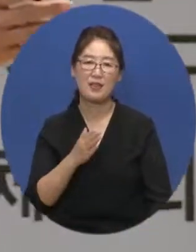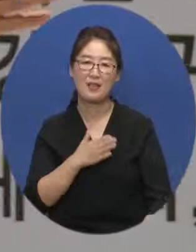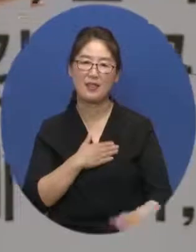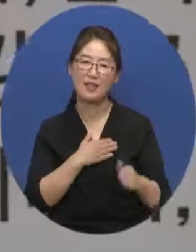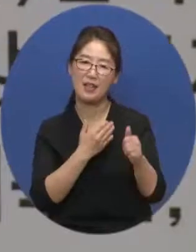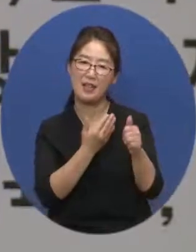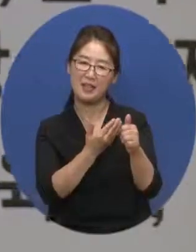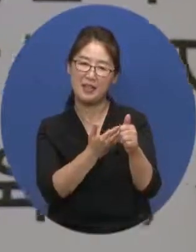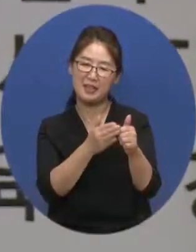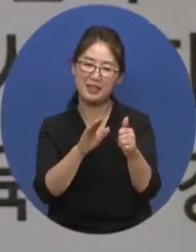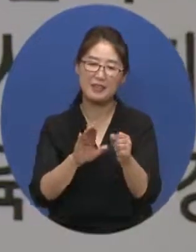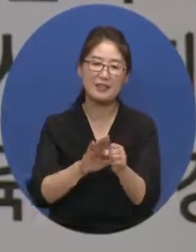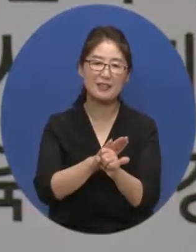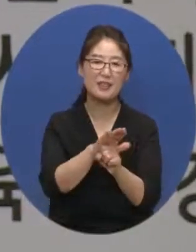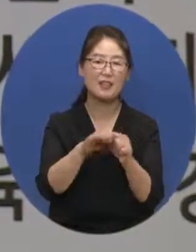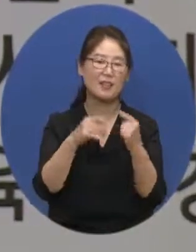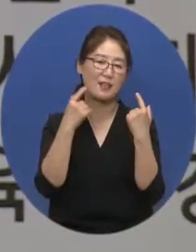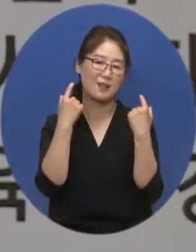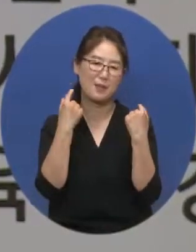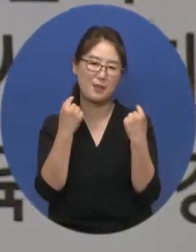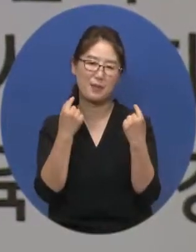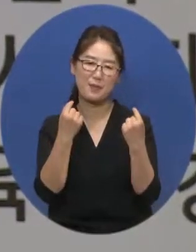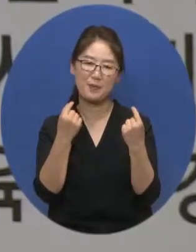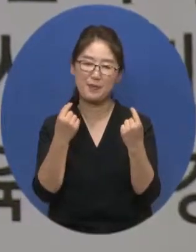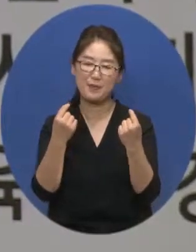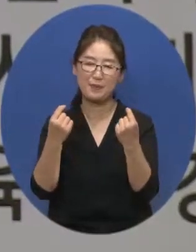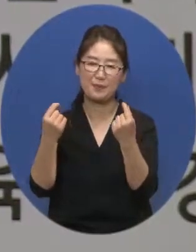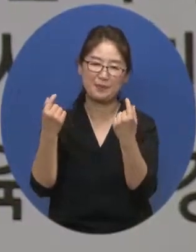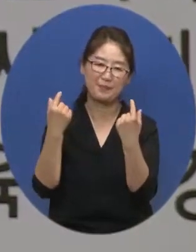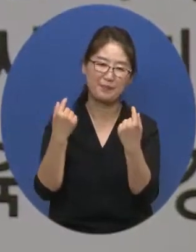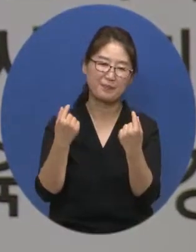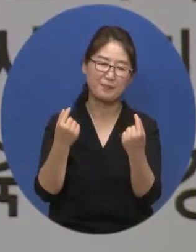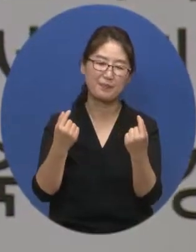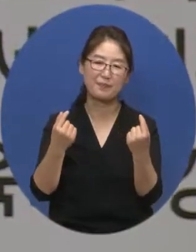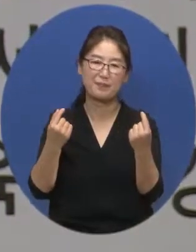내가 사랑하는 님이여